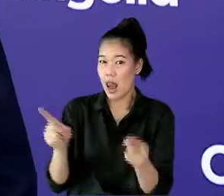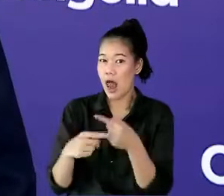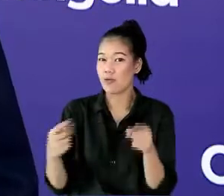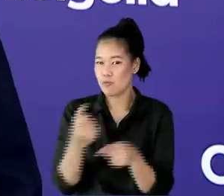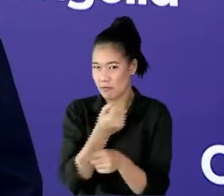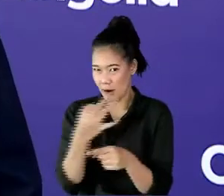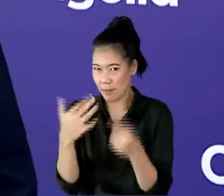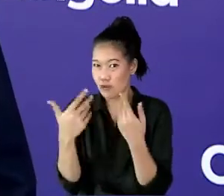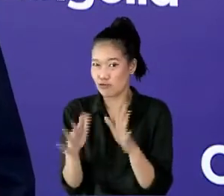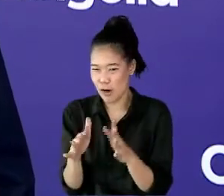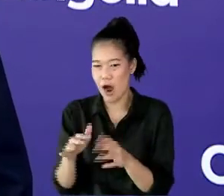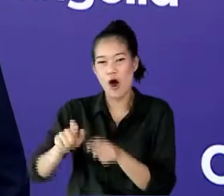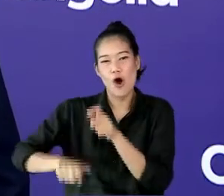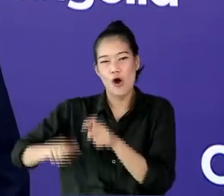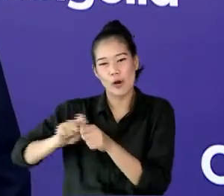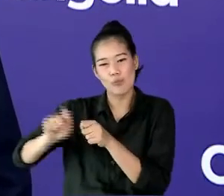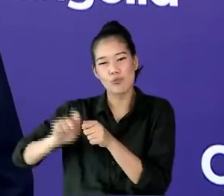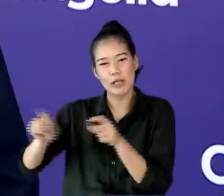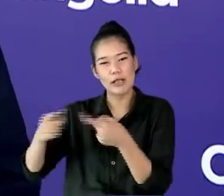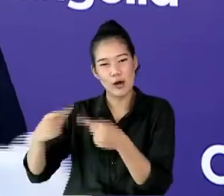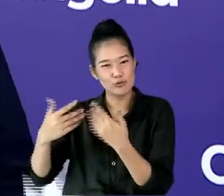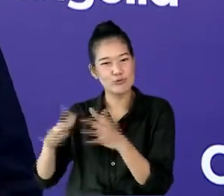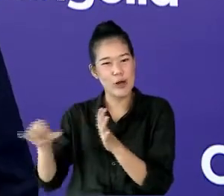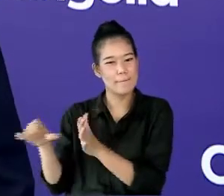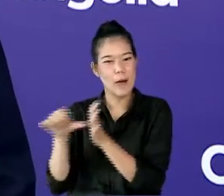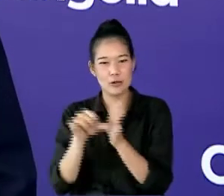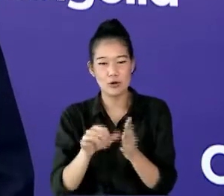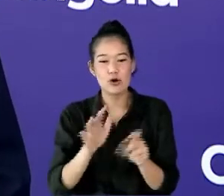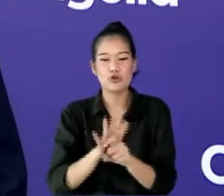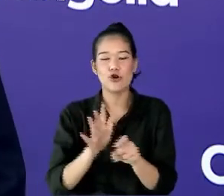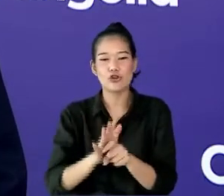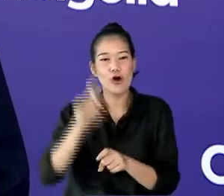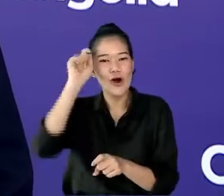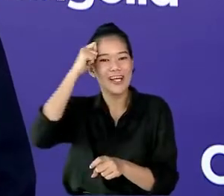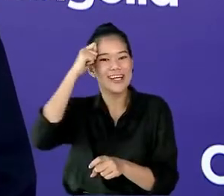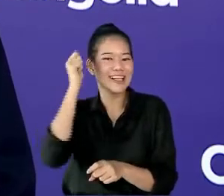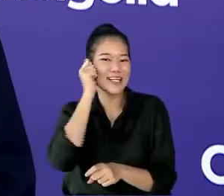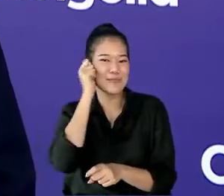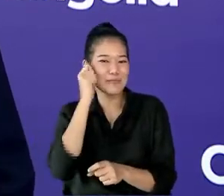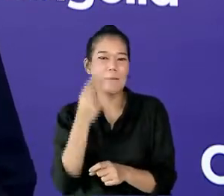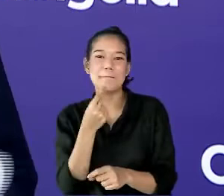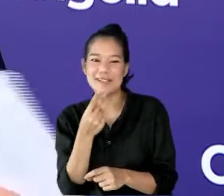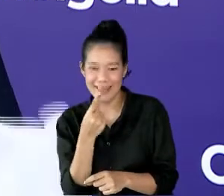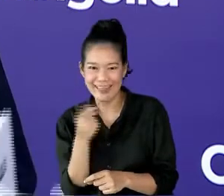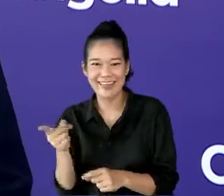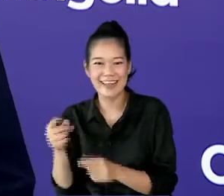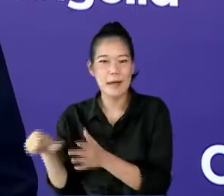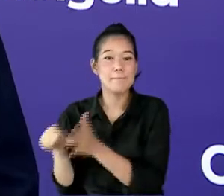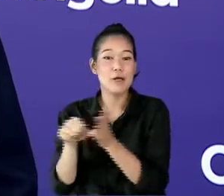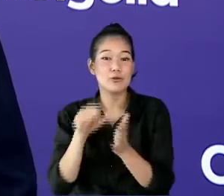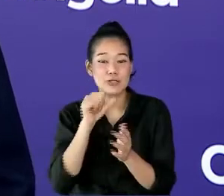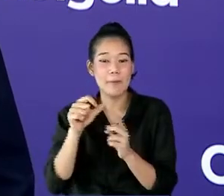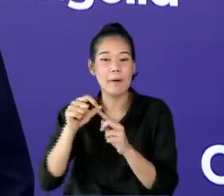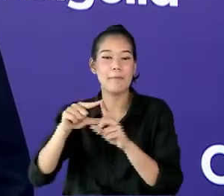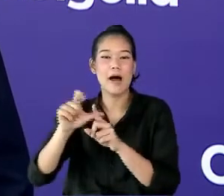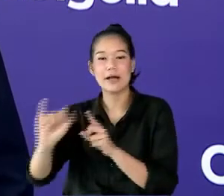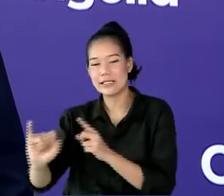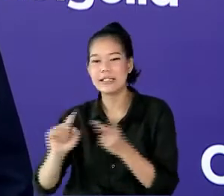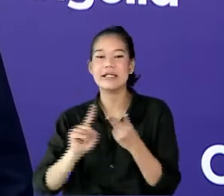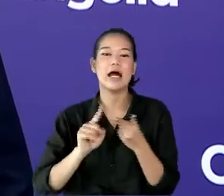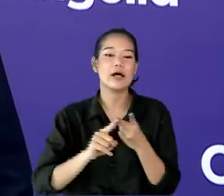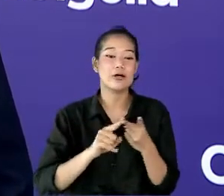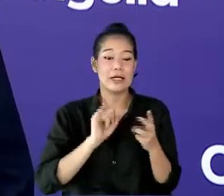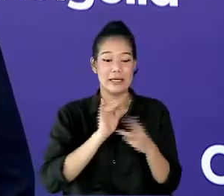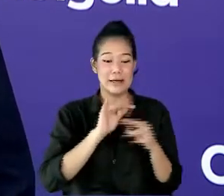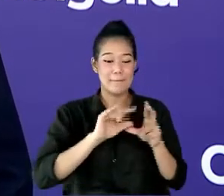ya, dibantu beberapa musisi seperti Ingat Pesan Ibu dibantu oleh Padi Ribon, lalu kemudian Iman Aman Imun